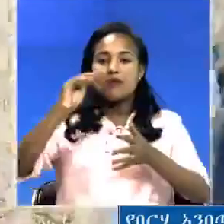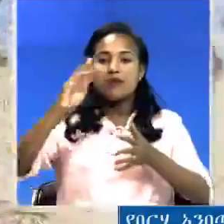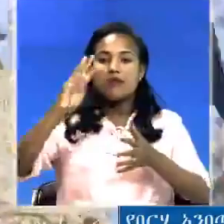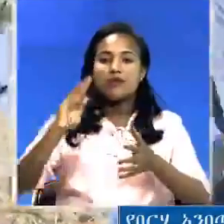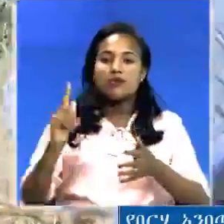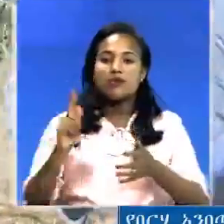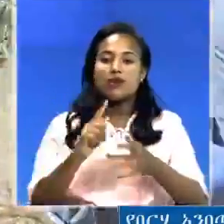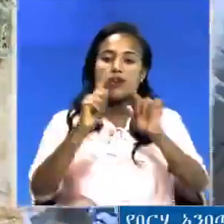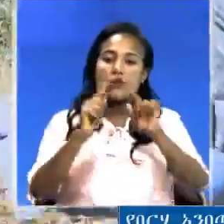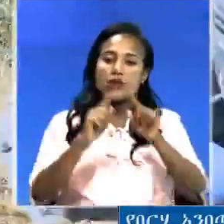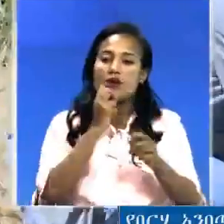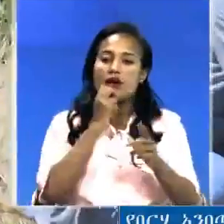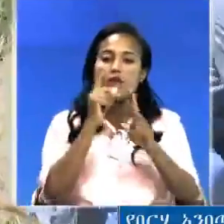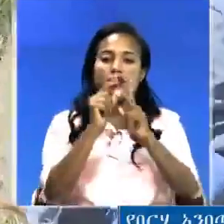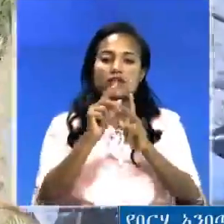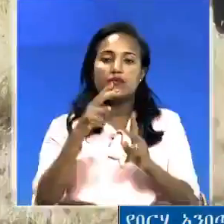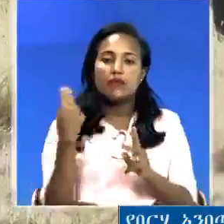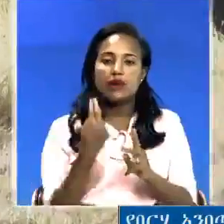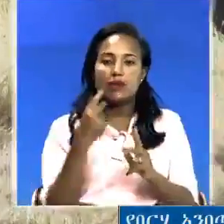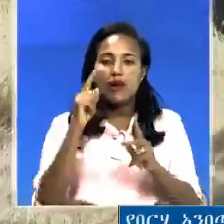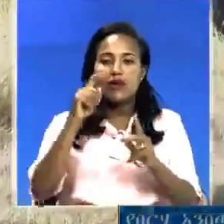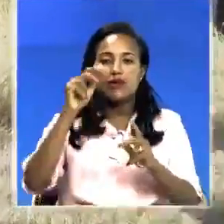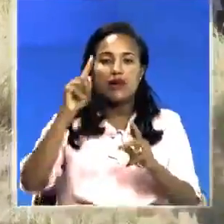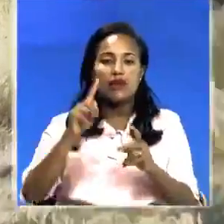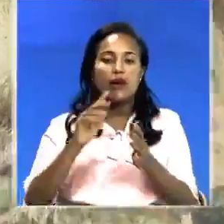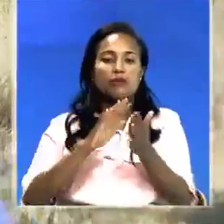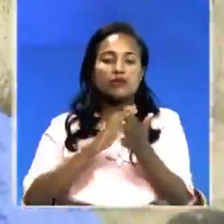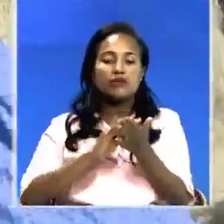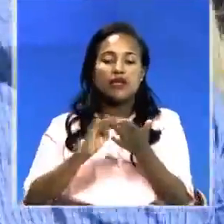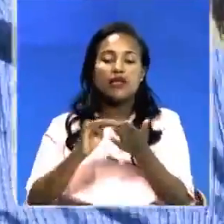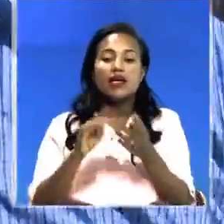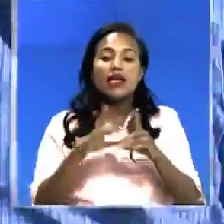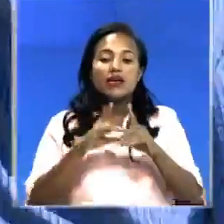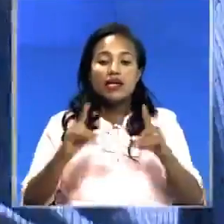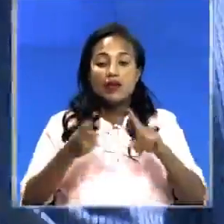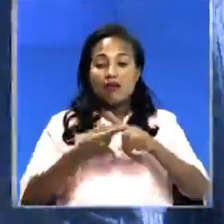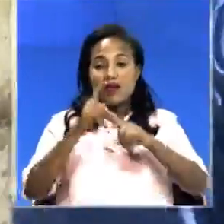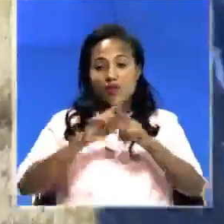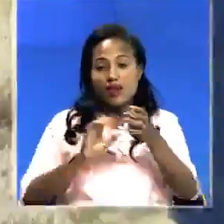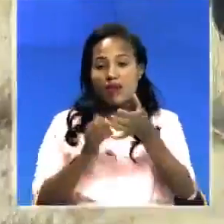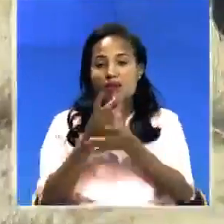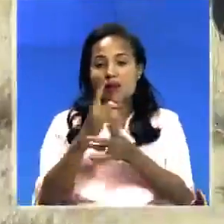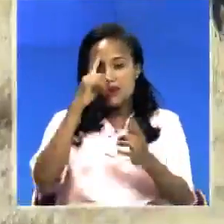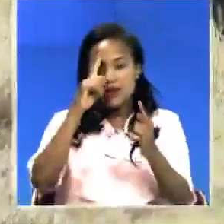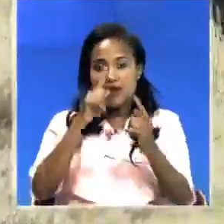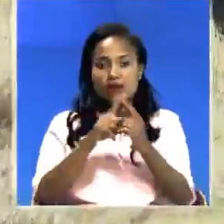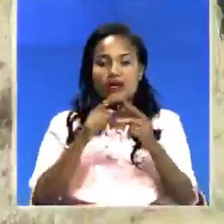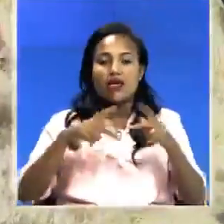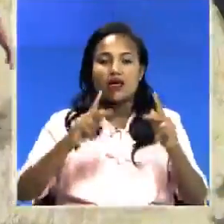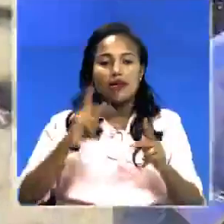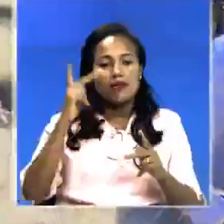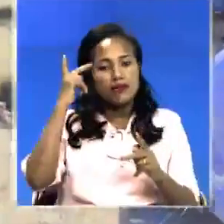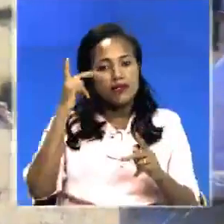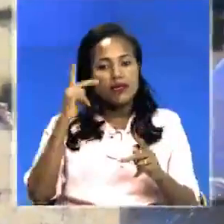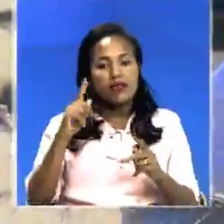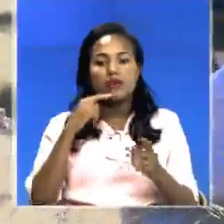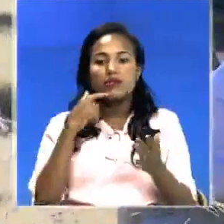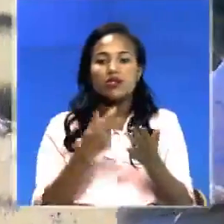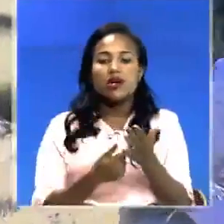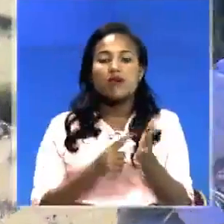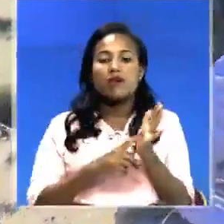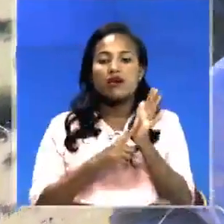የውሃ ማራጮችን በመጠቀም 1.15 ሚሊዮን ሄክታር መሬትን መልሶ ለማልማት መታቀዱን ከግብርና ሚኒስቴር ያገኘነው መረጃ